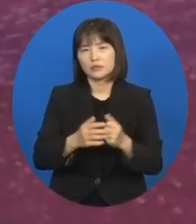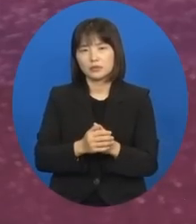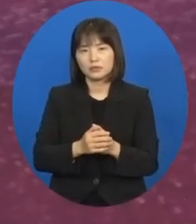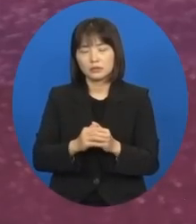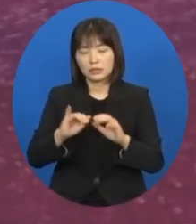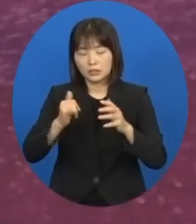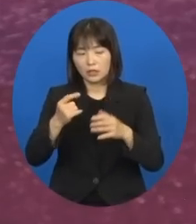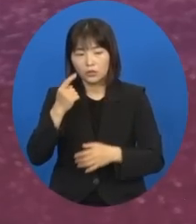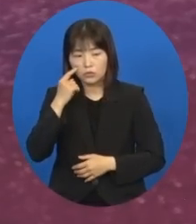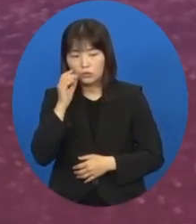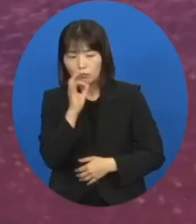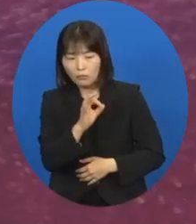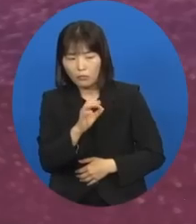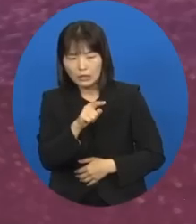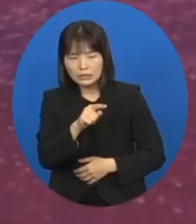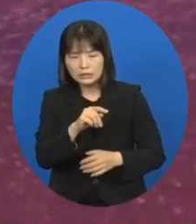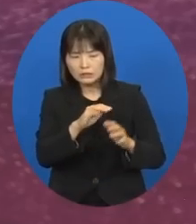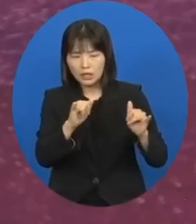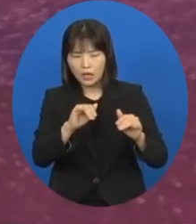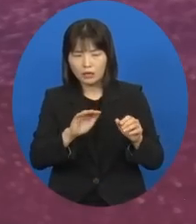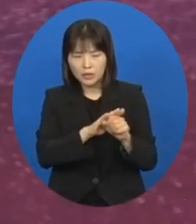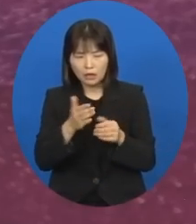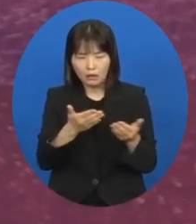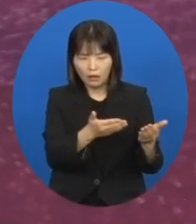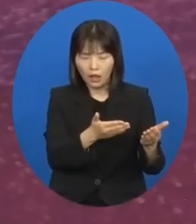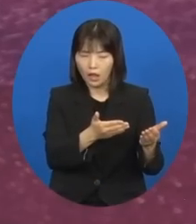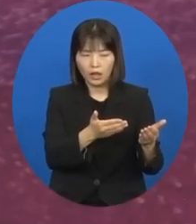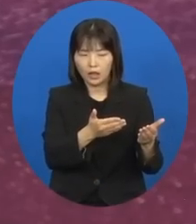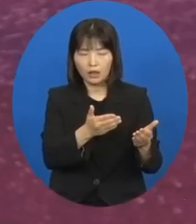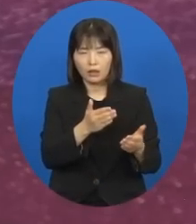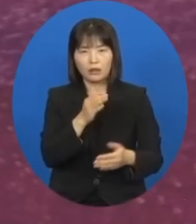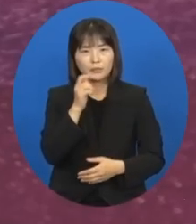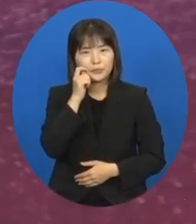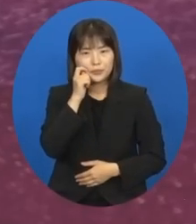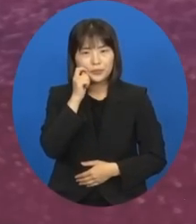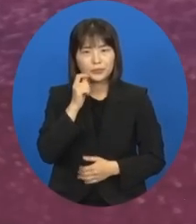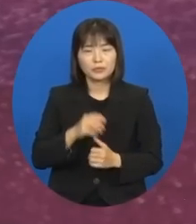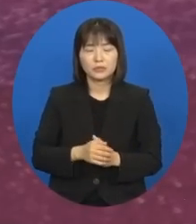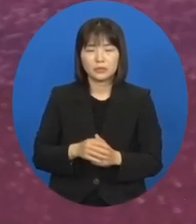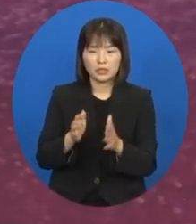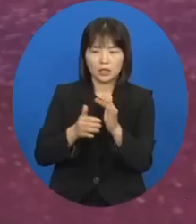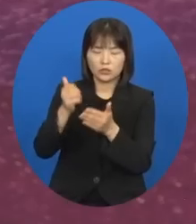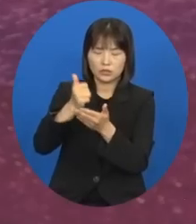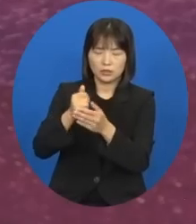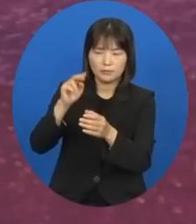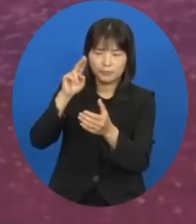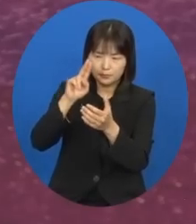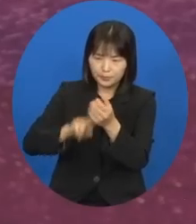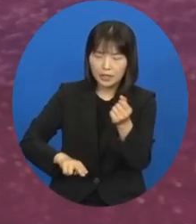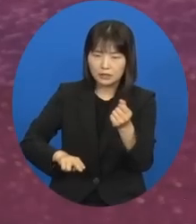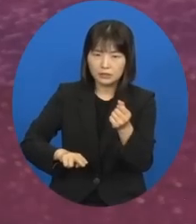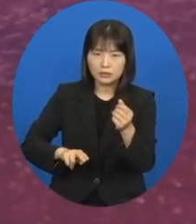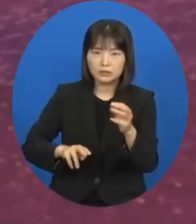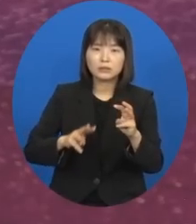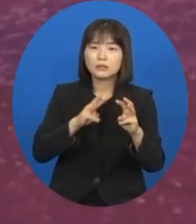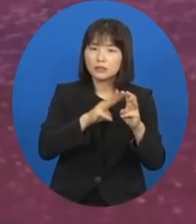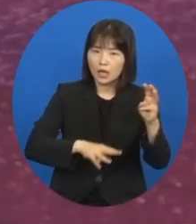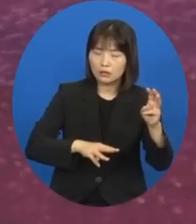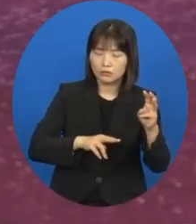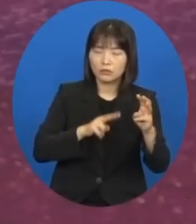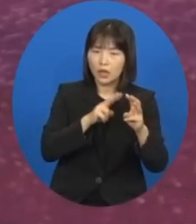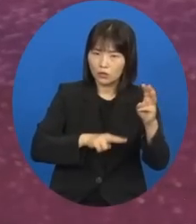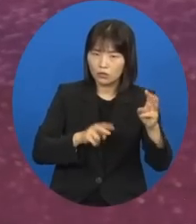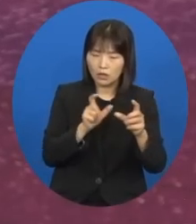어떻게 그런 사람이 사랑을 받을 수 있습니까 예수님을 팔아넘긴 가룟 유다 더더욱